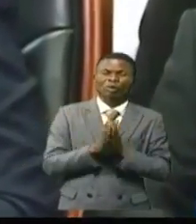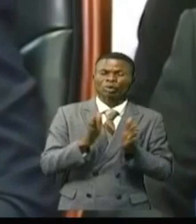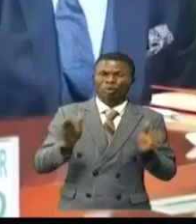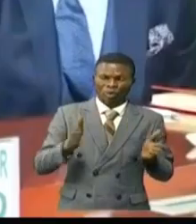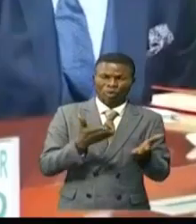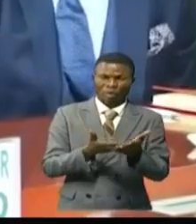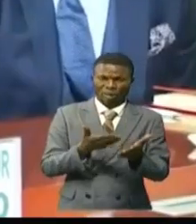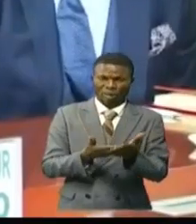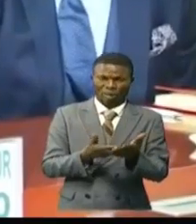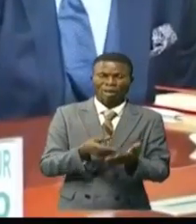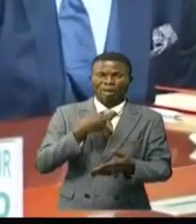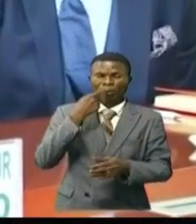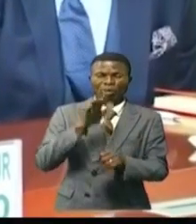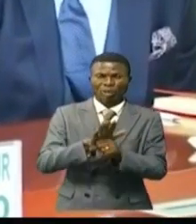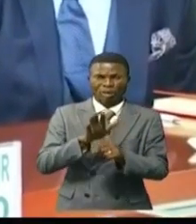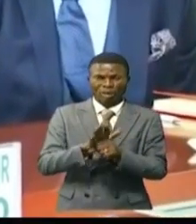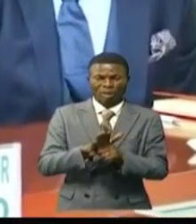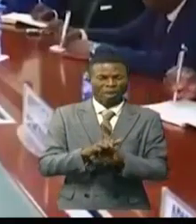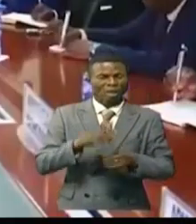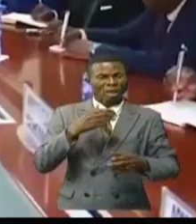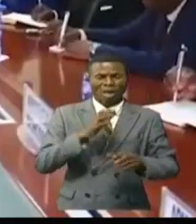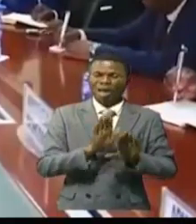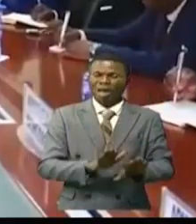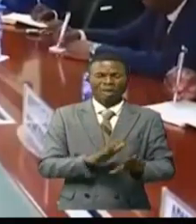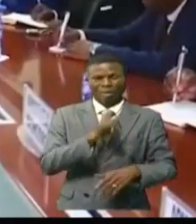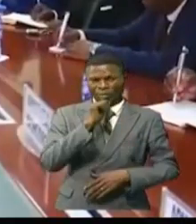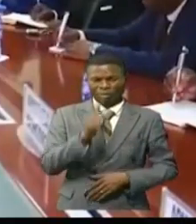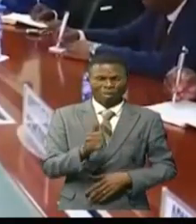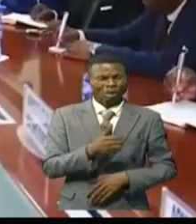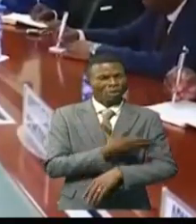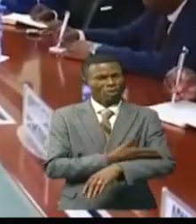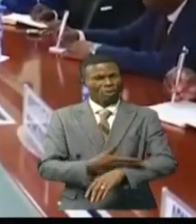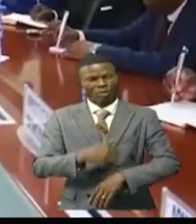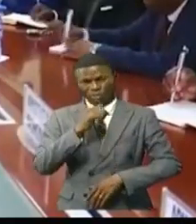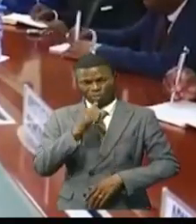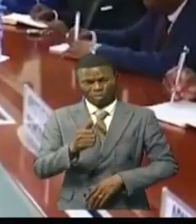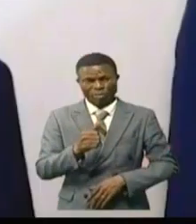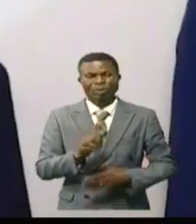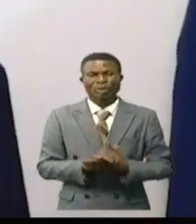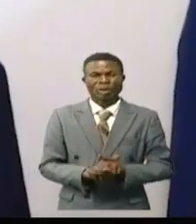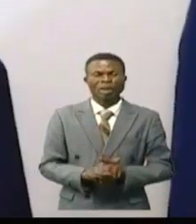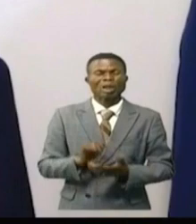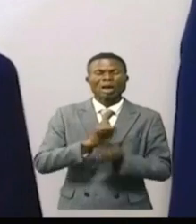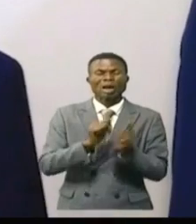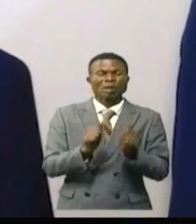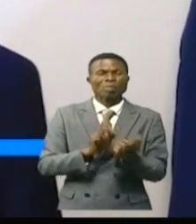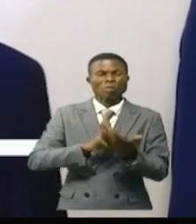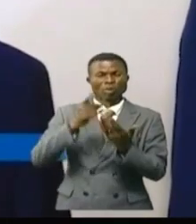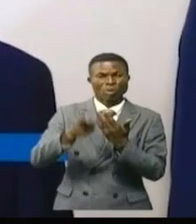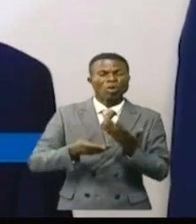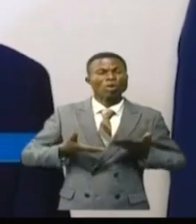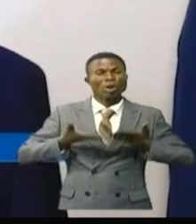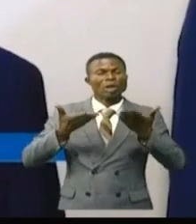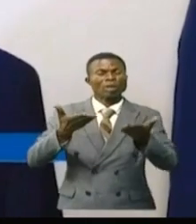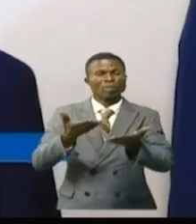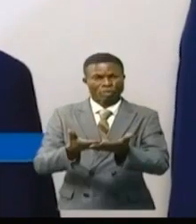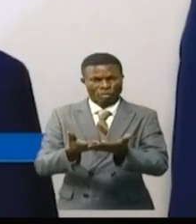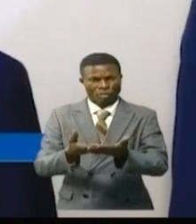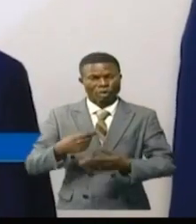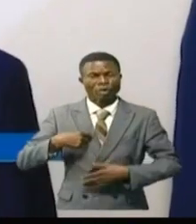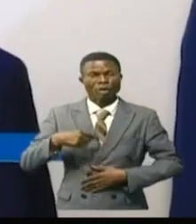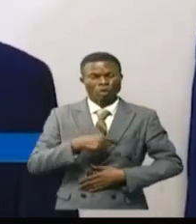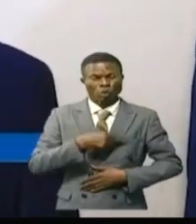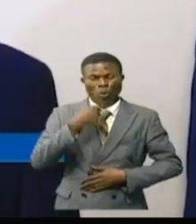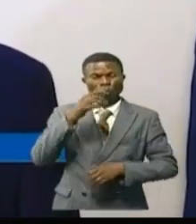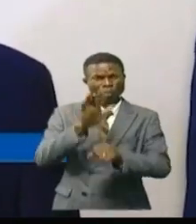Bonongue Tokole Pistis ne s'est pas fait attendre. Et il y a déjà un projet de relance qui est en cours. Et de là-dessus, c'est là où nous allons nous